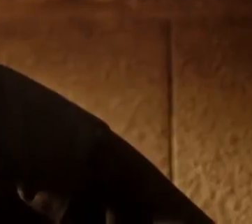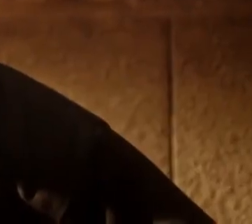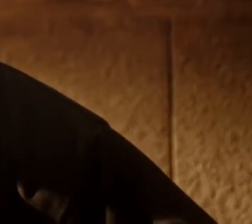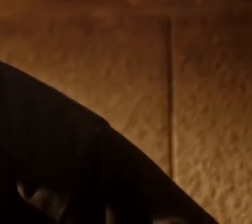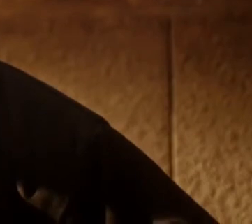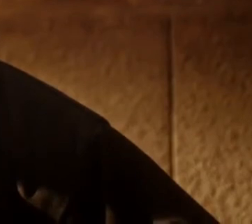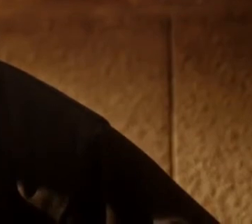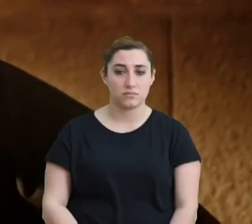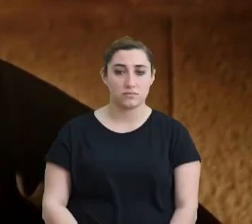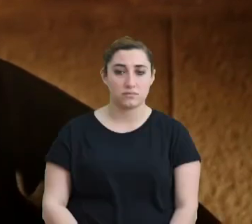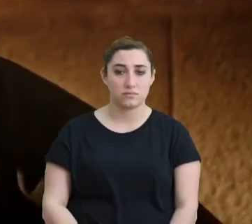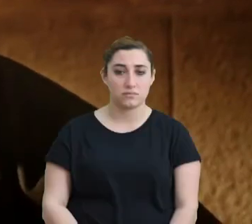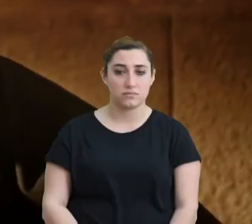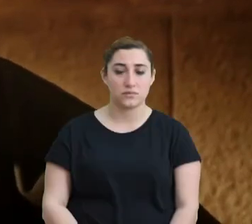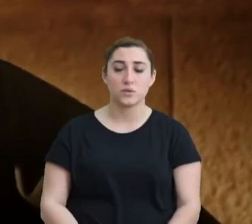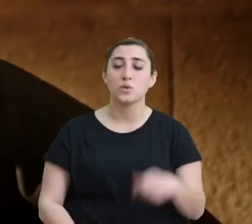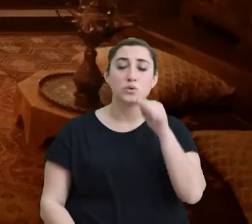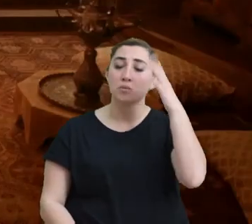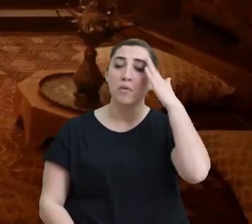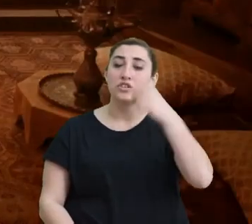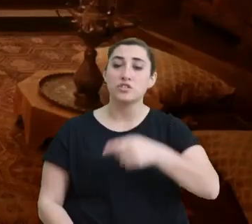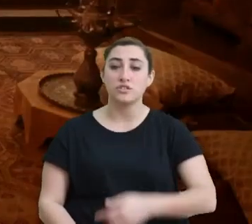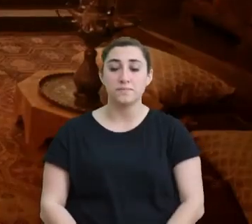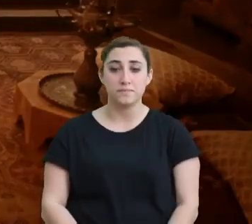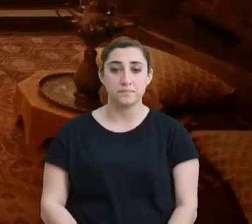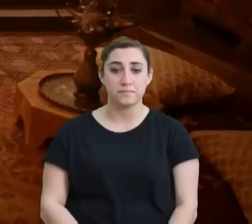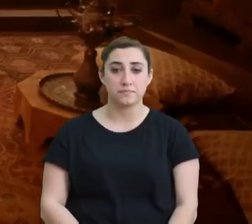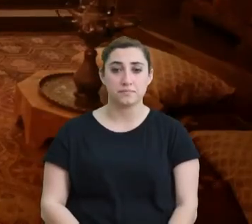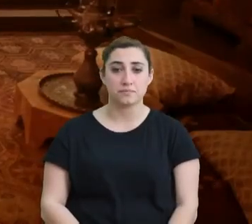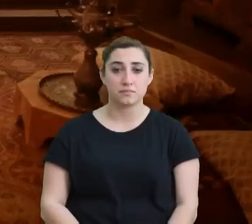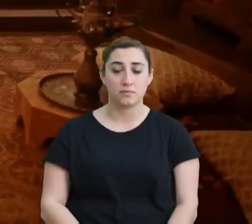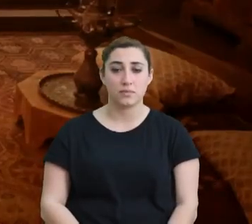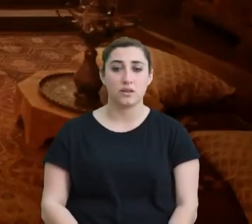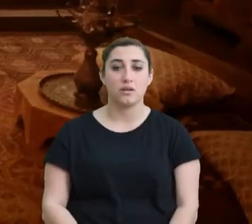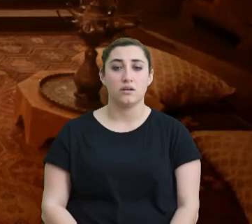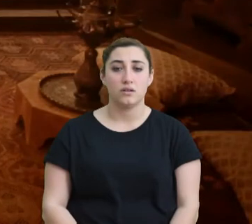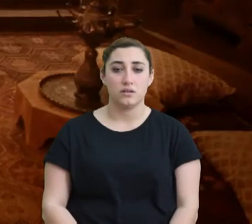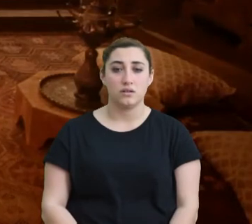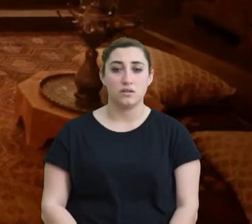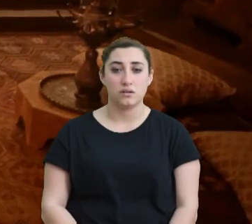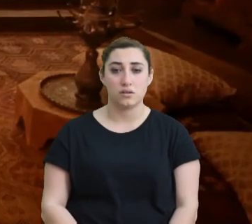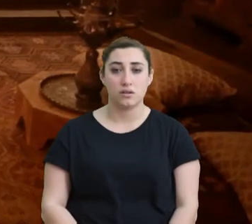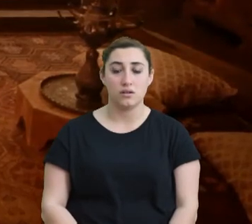yürüyor. Yunus düşünceli. Subaşı. Subaşı geri geldi.